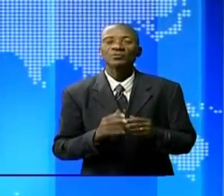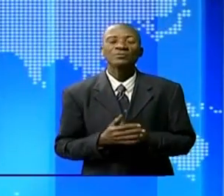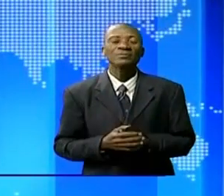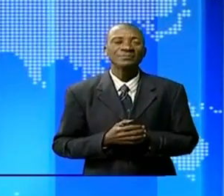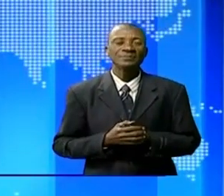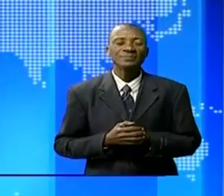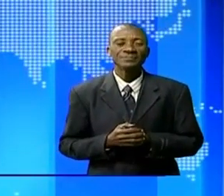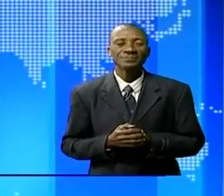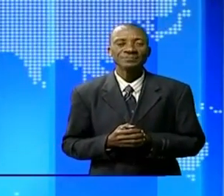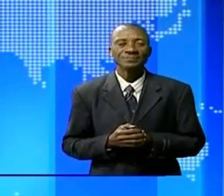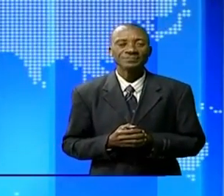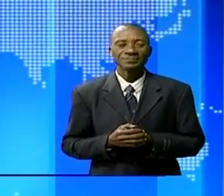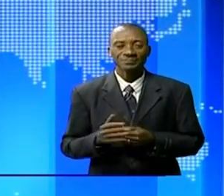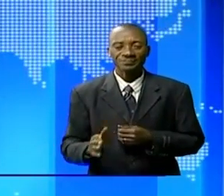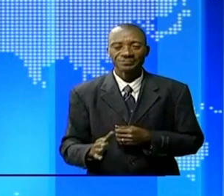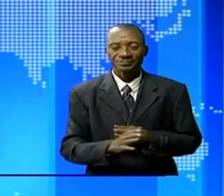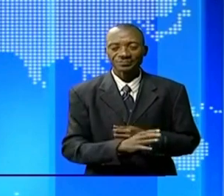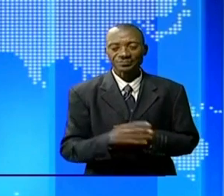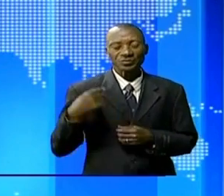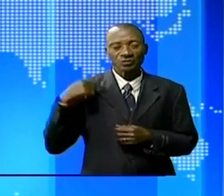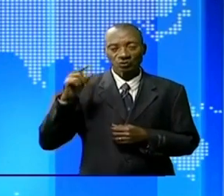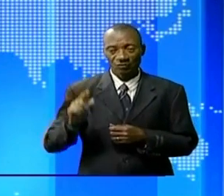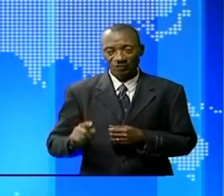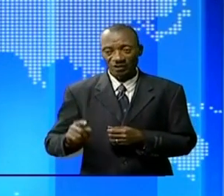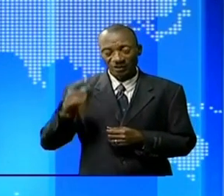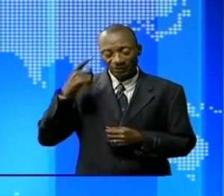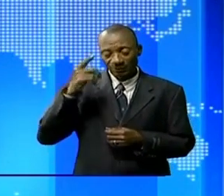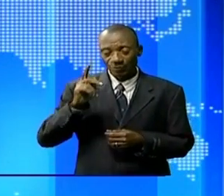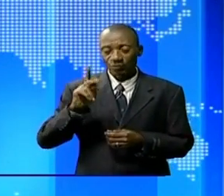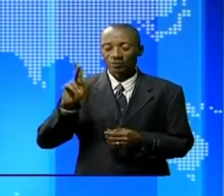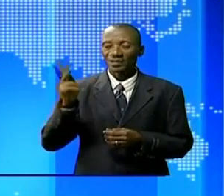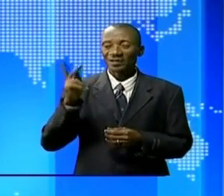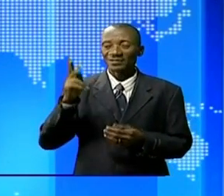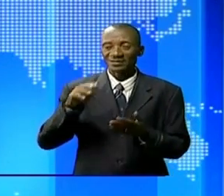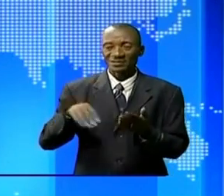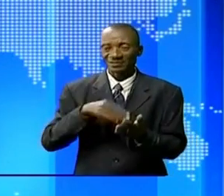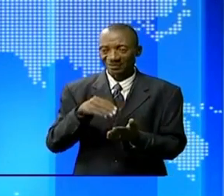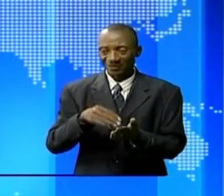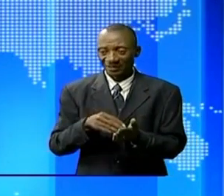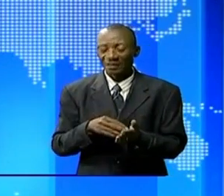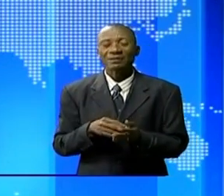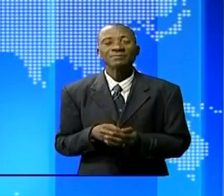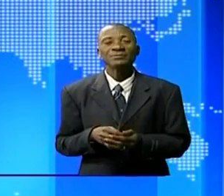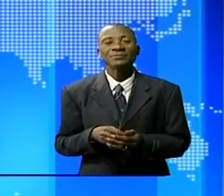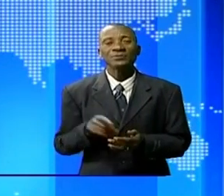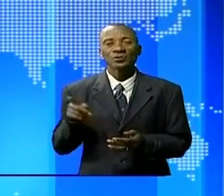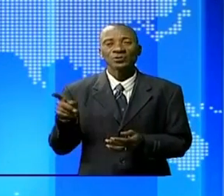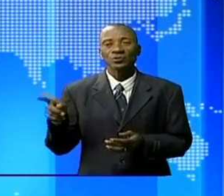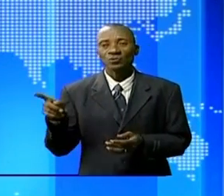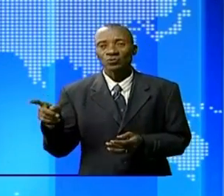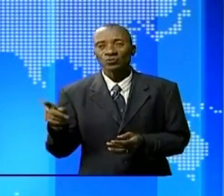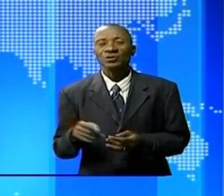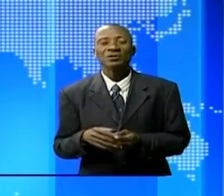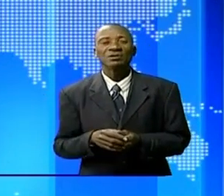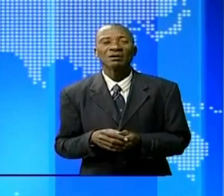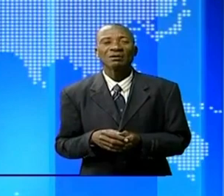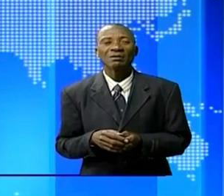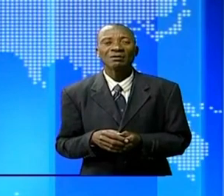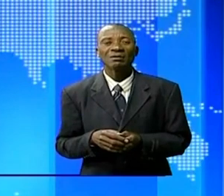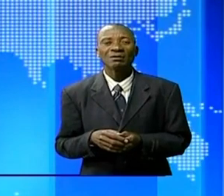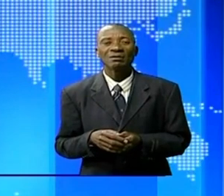le gouverneur du conseil central a déballé lui le différents dossiers traités auprès des instances nationales